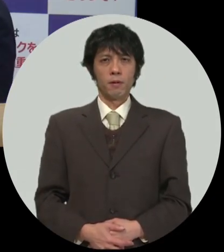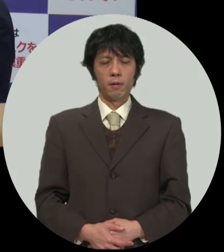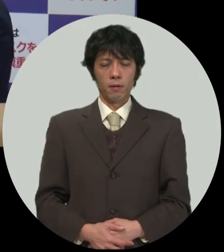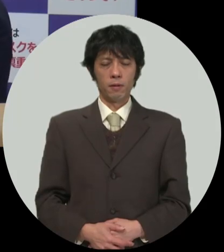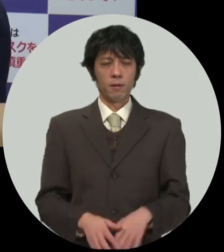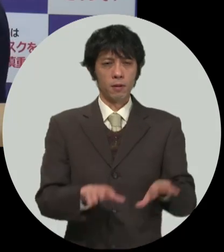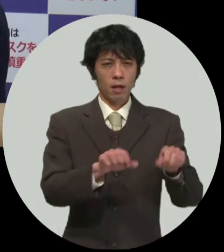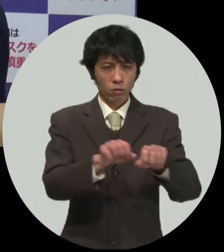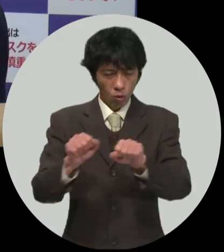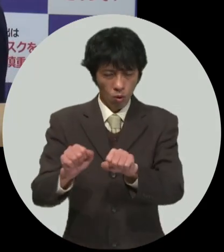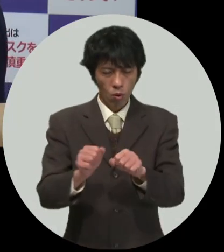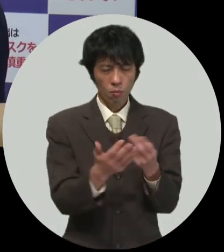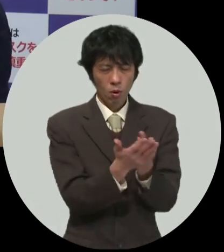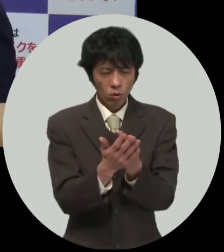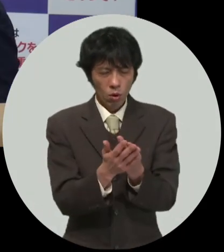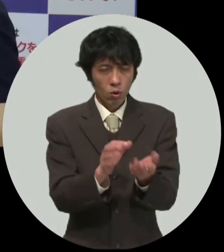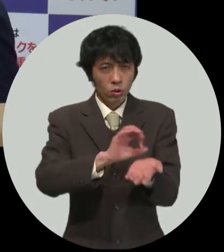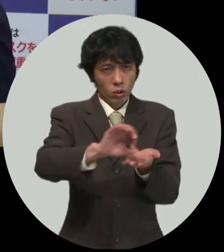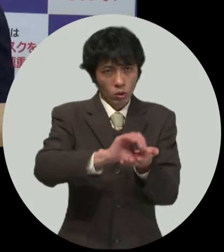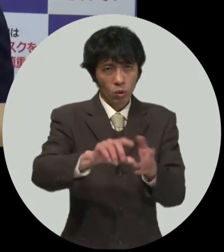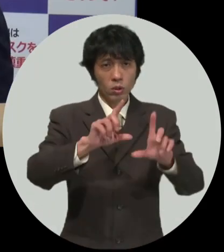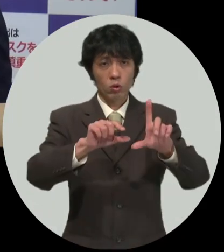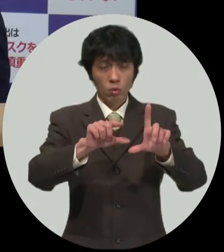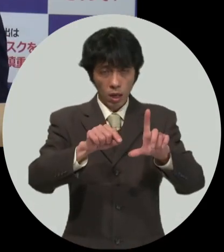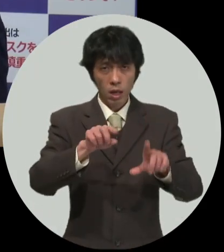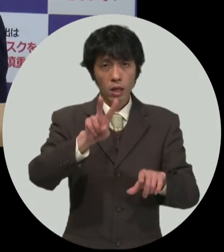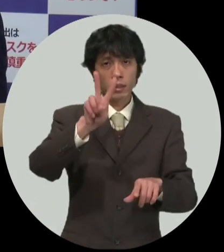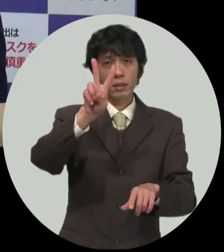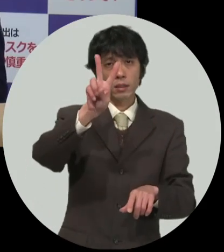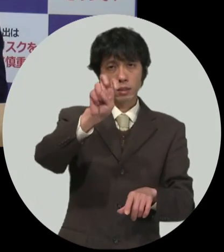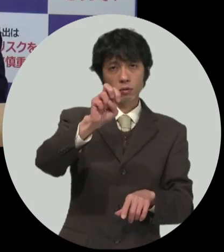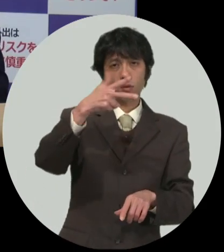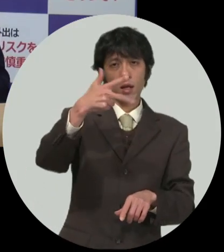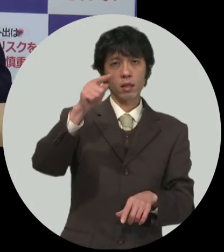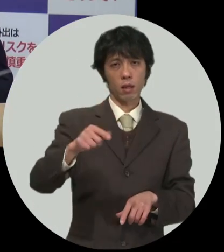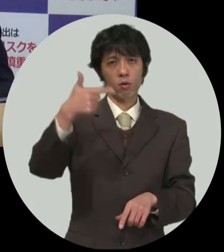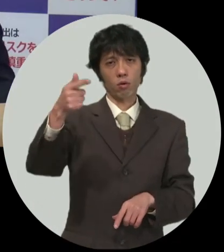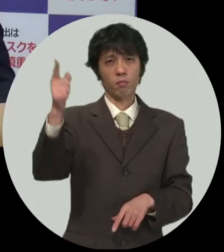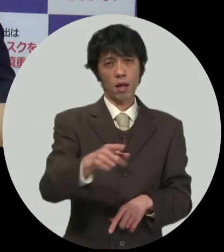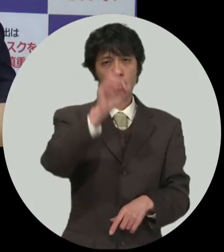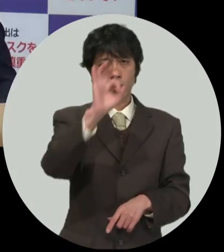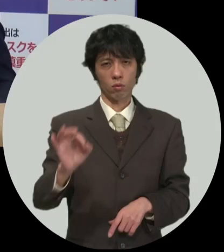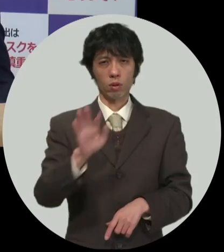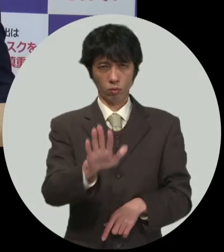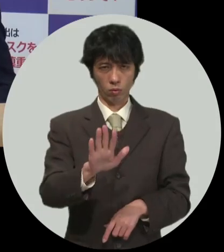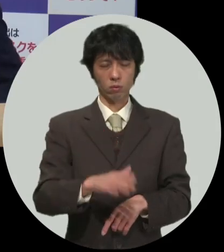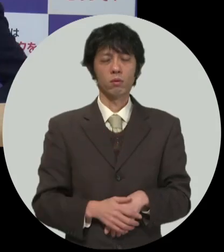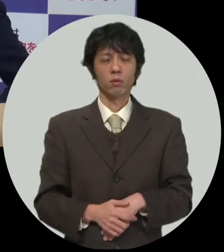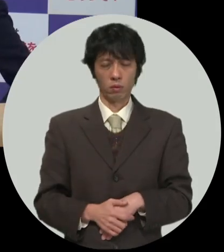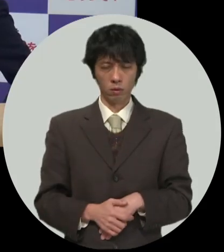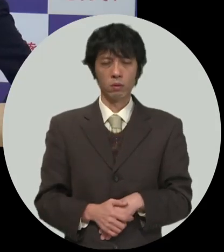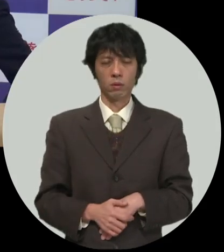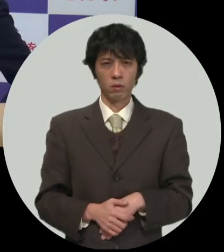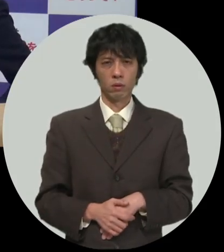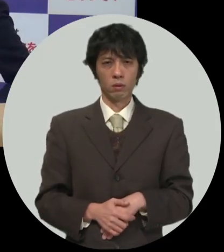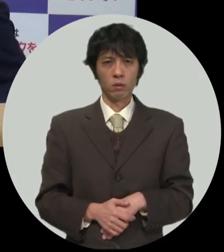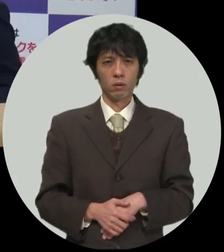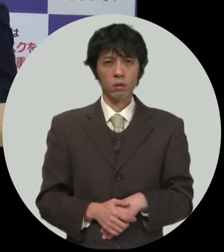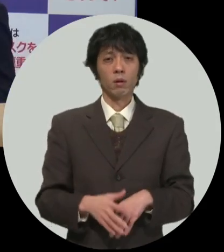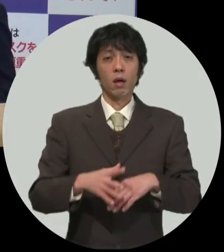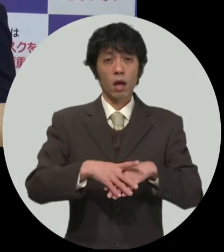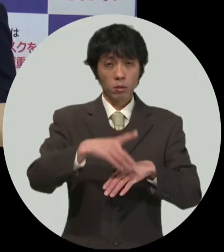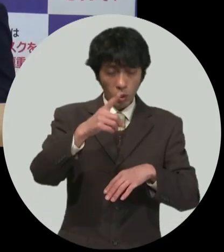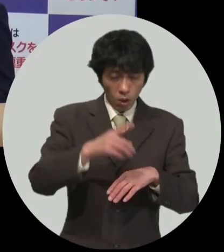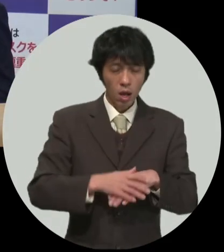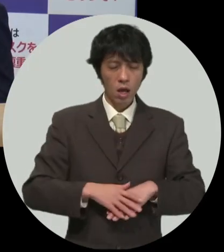今生の数字でいきますと 27.6% でございますけれども、当初慎重の上にも慎重を期すということ